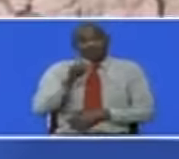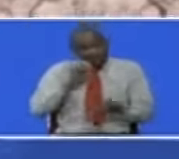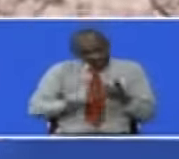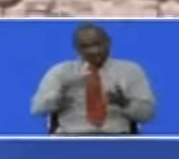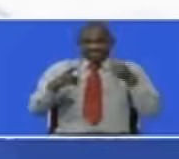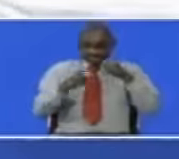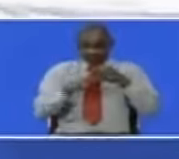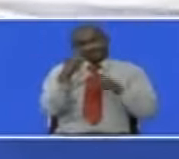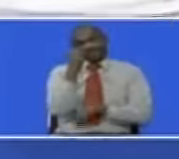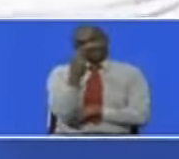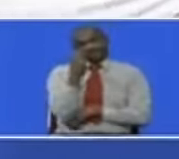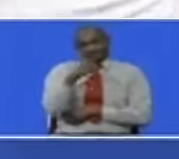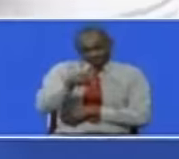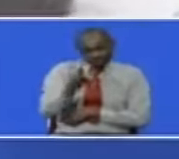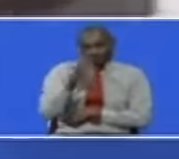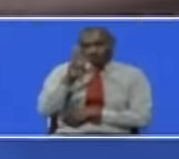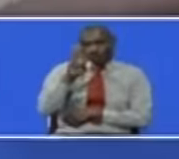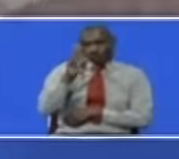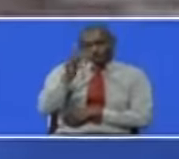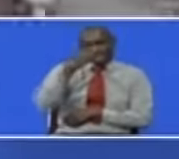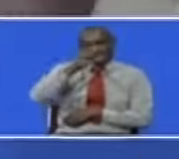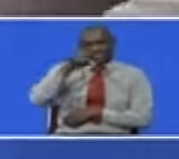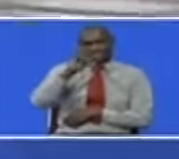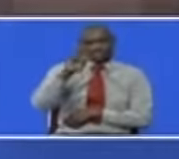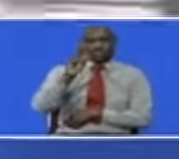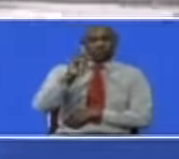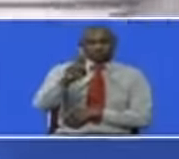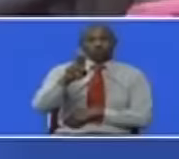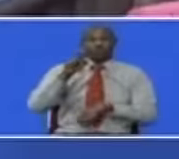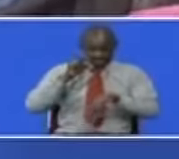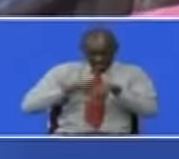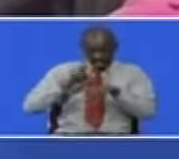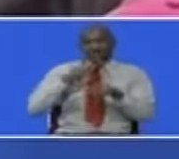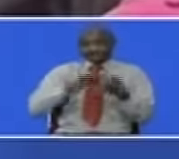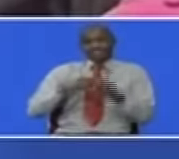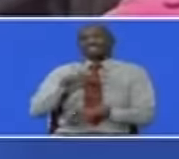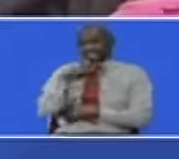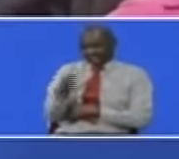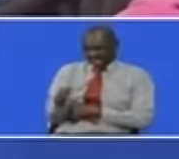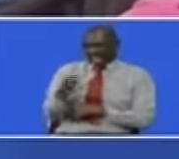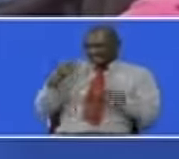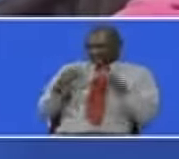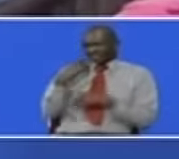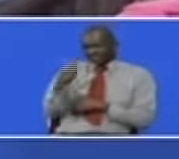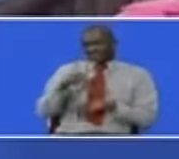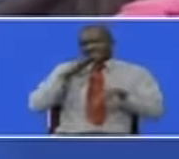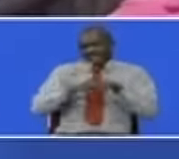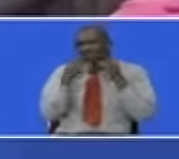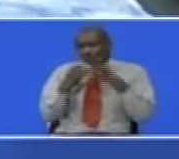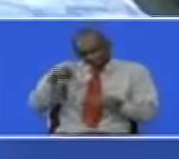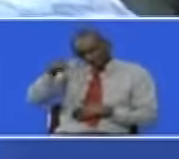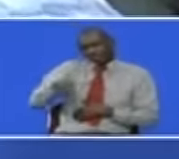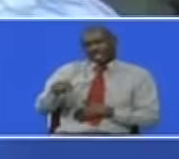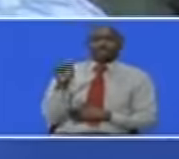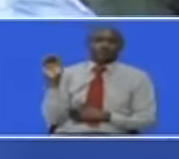miaka 75, Virginia Wanjiru, kabla ya kuaga dunia. Majirani wanadai kuipata habari hiyo asubuhi ya